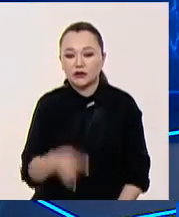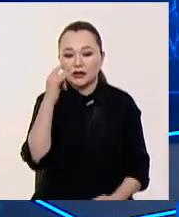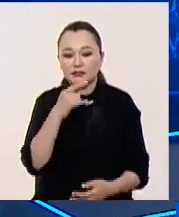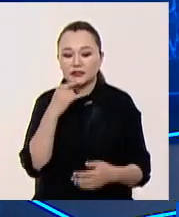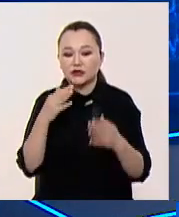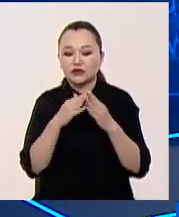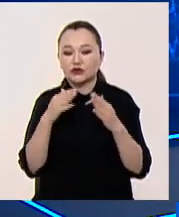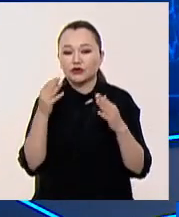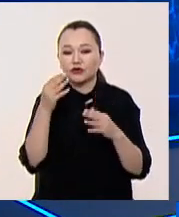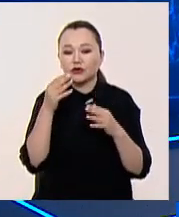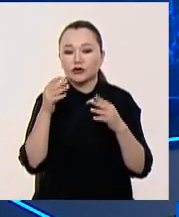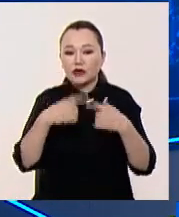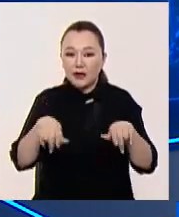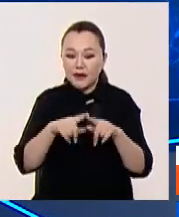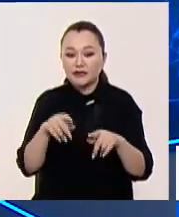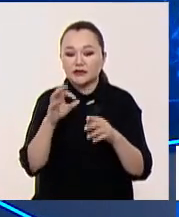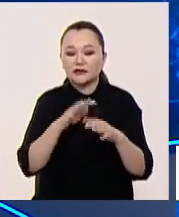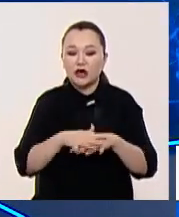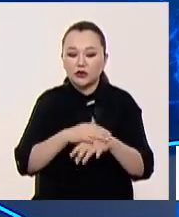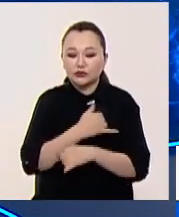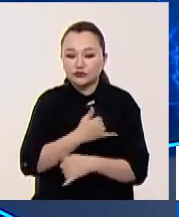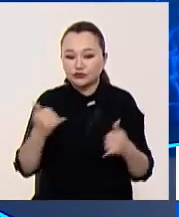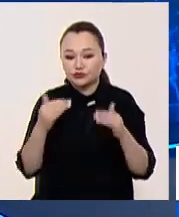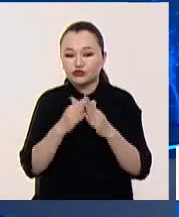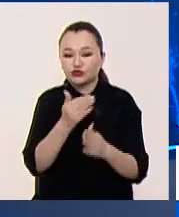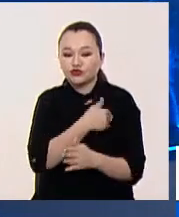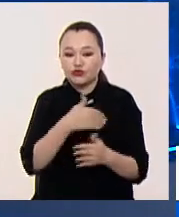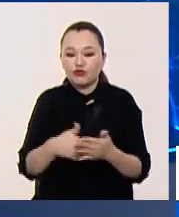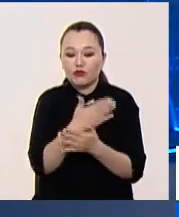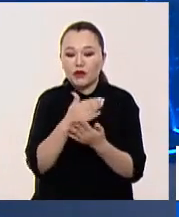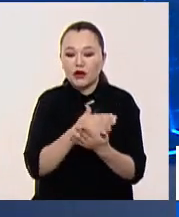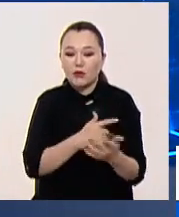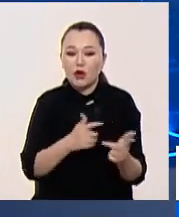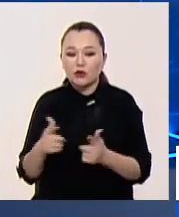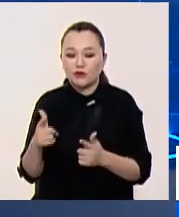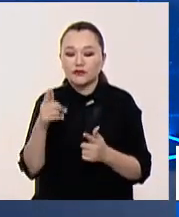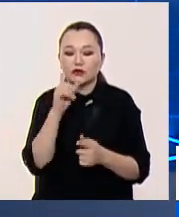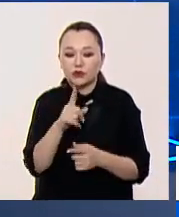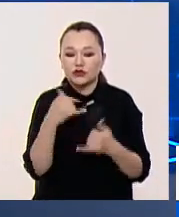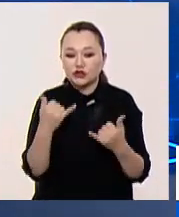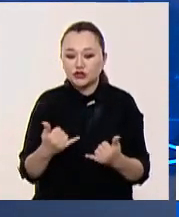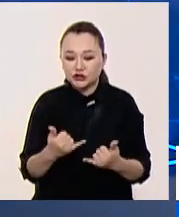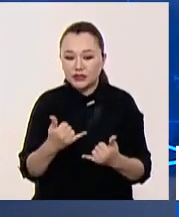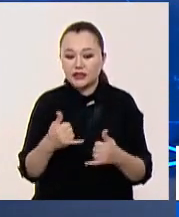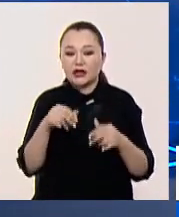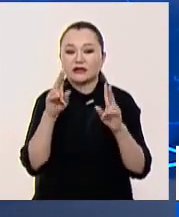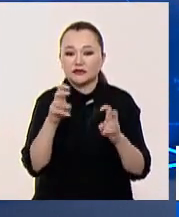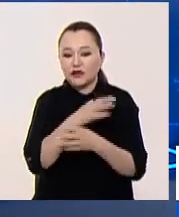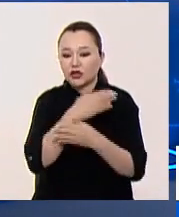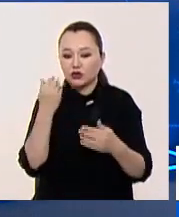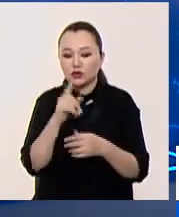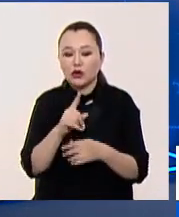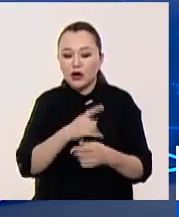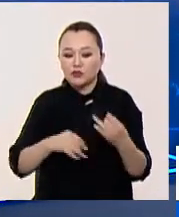Қазақстан тұрғын үй компаниясы халықты баспанамен қамтамасыз ету мақсатында жаңа бағдарлама әзірлеп жатыр. Әйтсе де қазірге атауы жоқ, бірақ ел ішінде